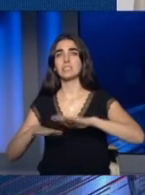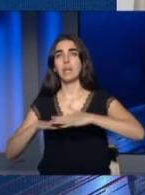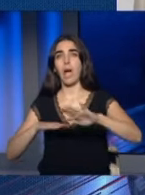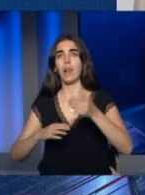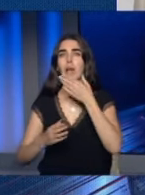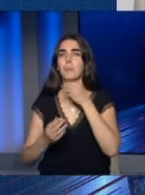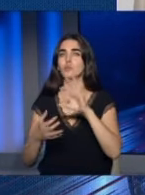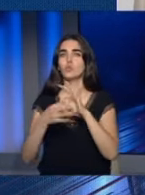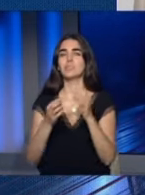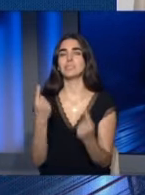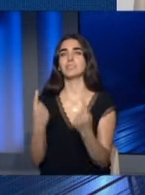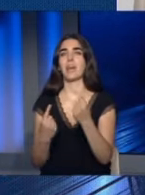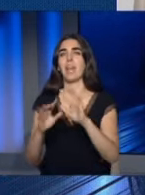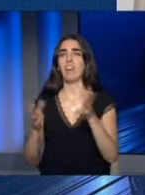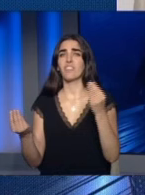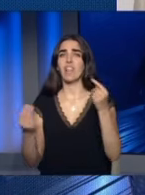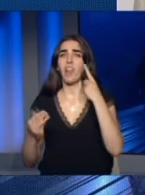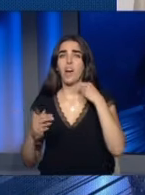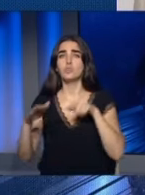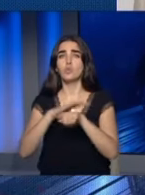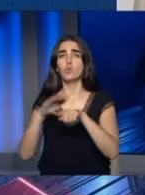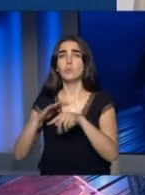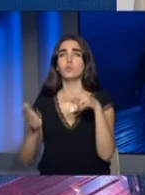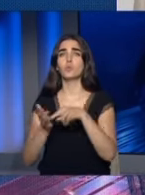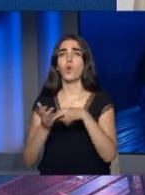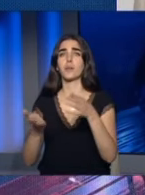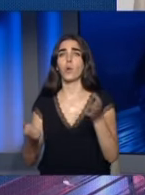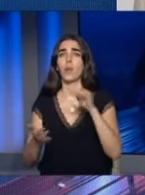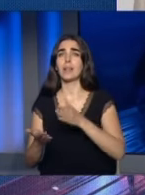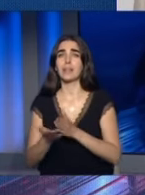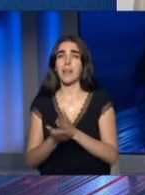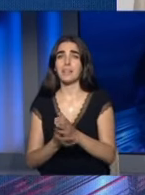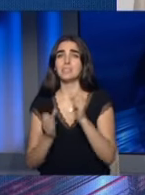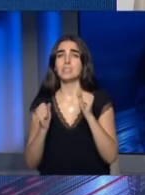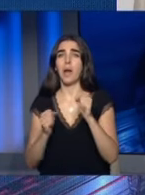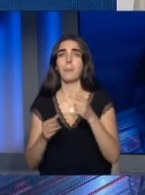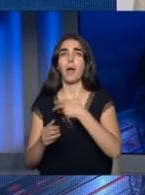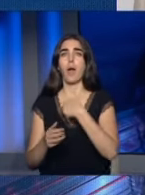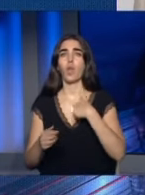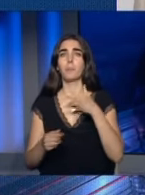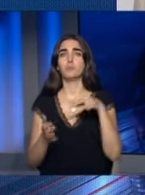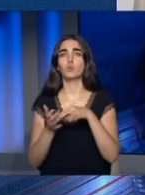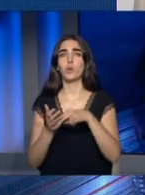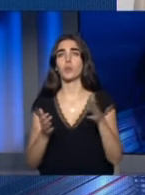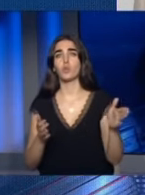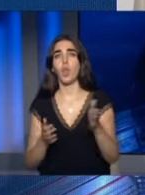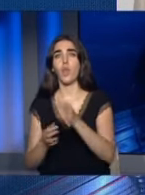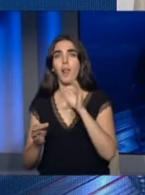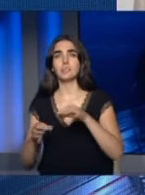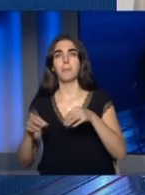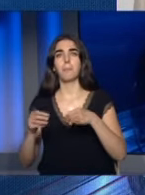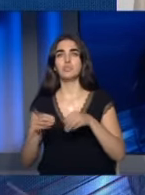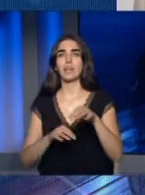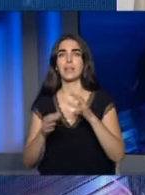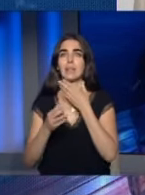عكار واعباء النزوح السوري وطرق التعاون الوثيق مع الحكومه السوريه بهذه المواضيع اضافه الى المشاريع